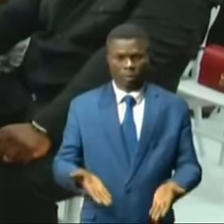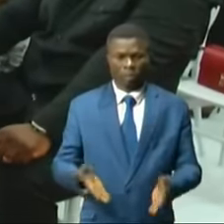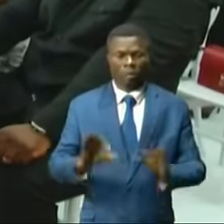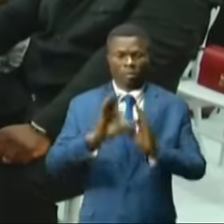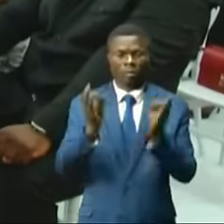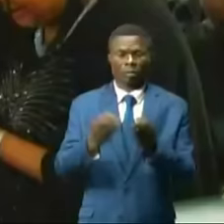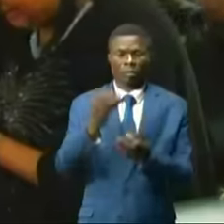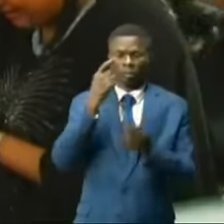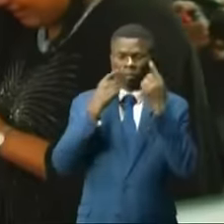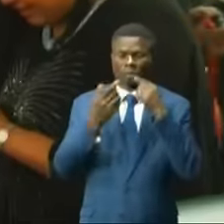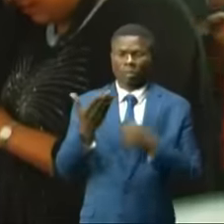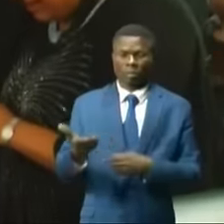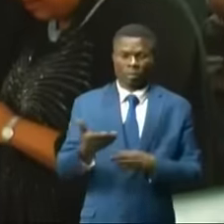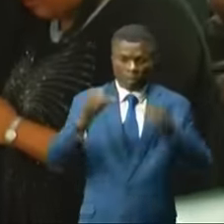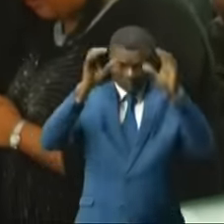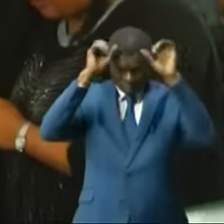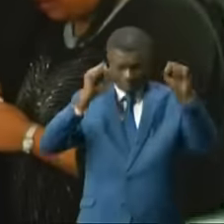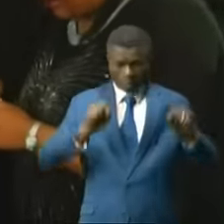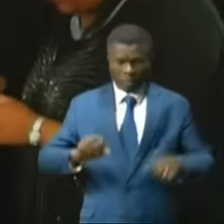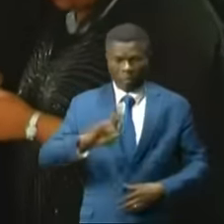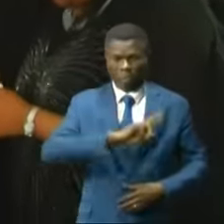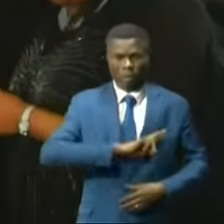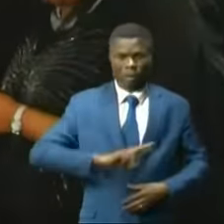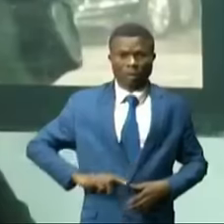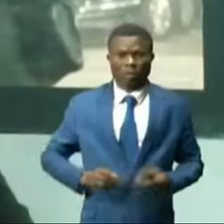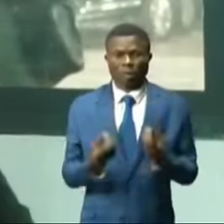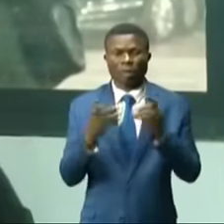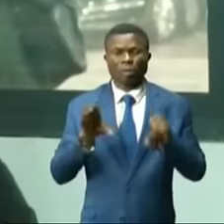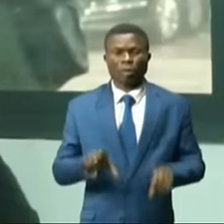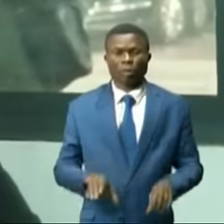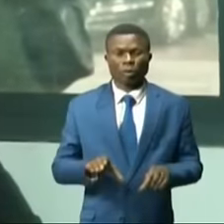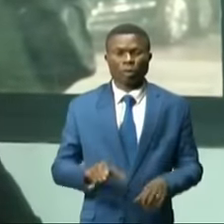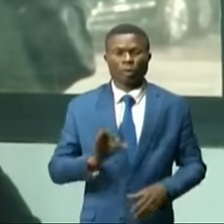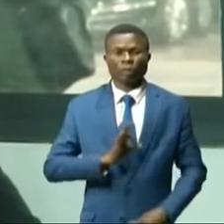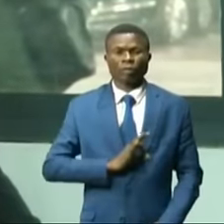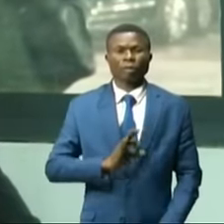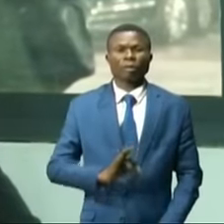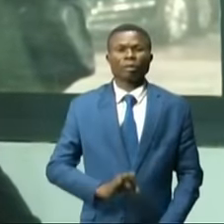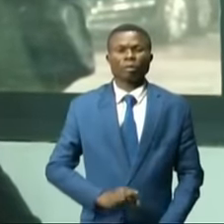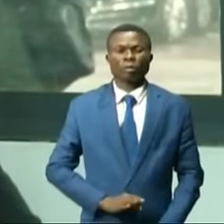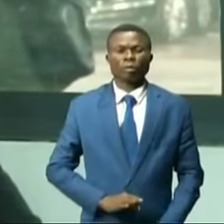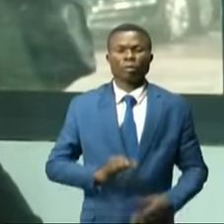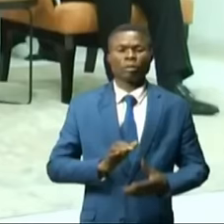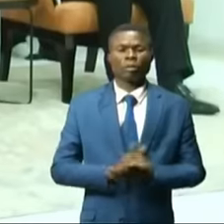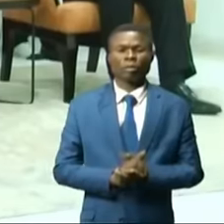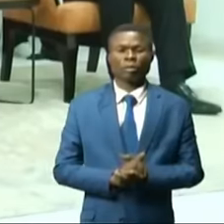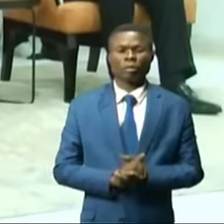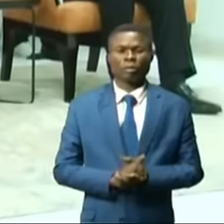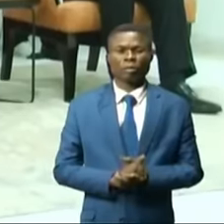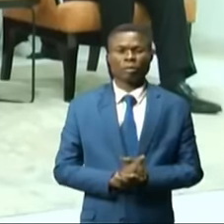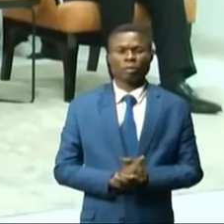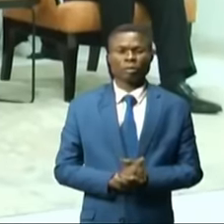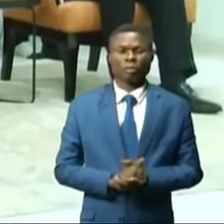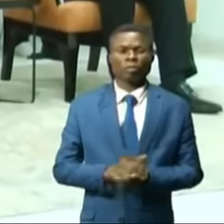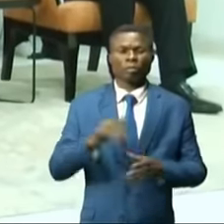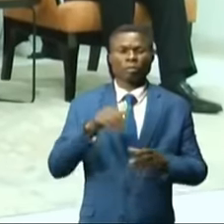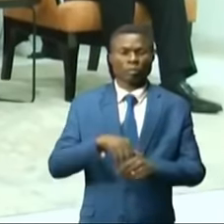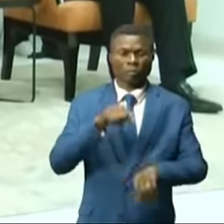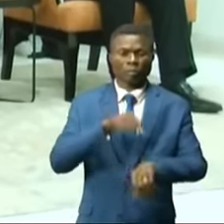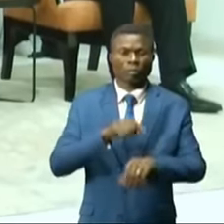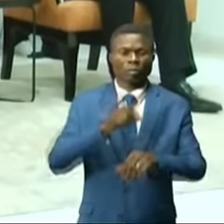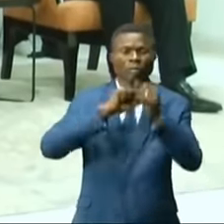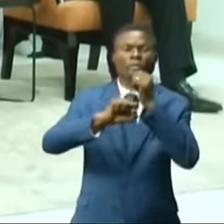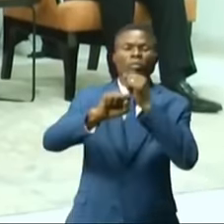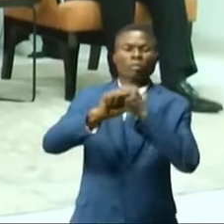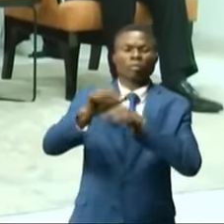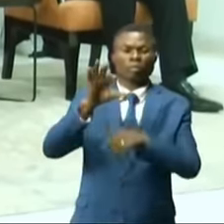éplorée. Le président de la République démocratique du Congo, Félix-Antoine Tshisekedi Tshilombo, en pleine campagne